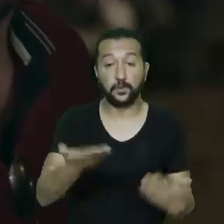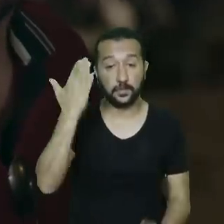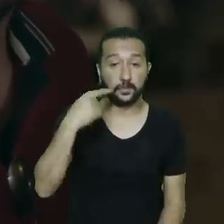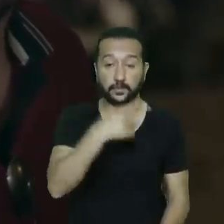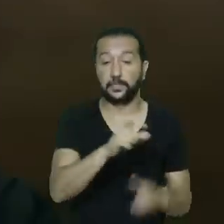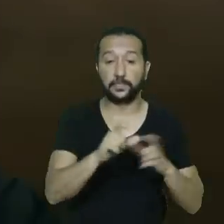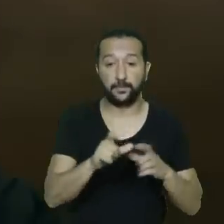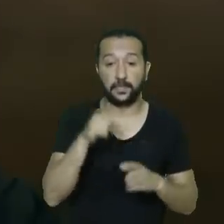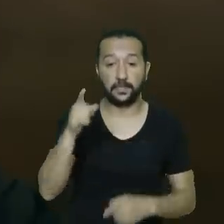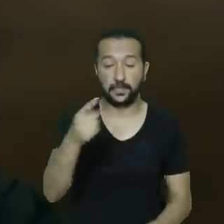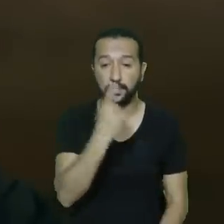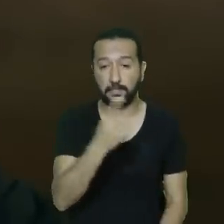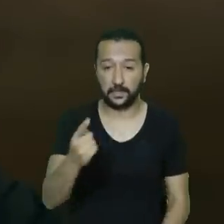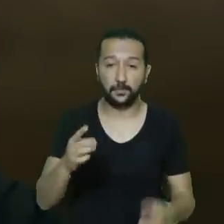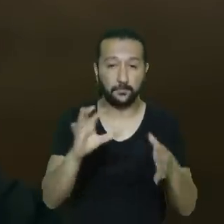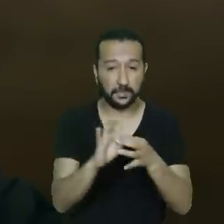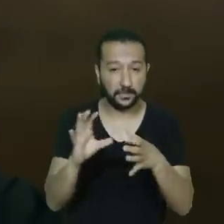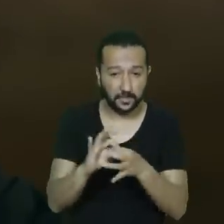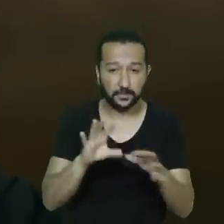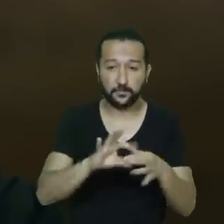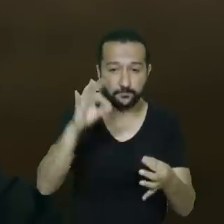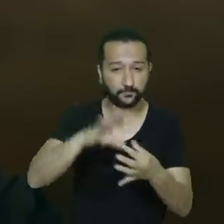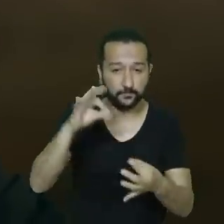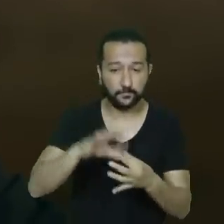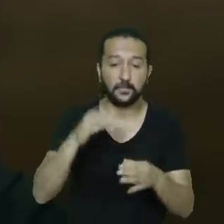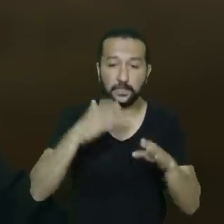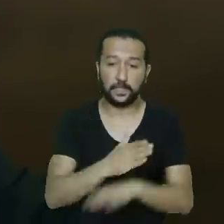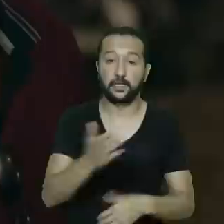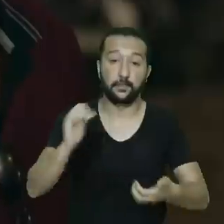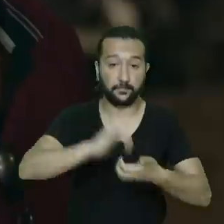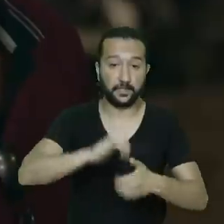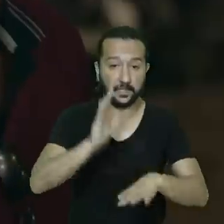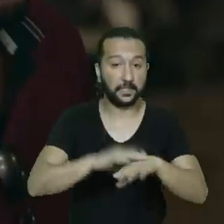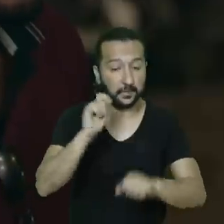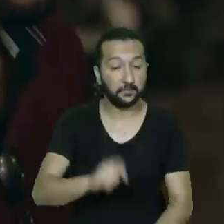defa Sebahattin nasıl tek tek birleştirmişti ipuçlarını. Yine